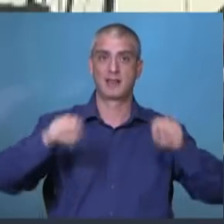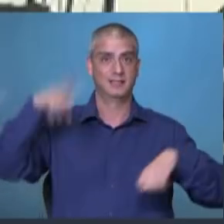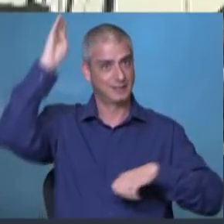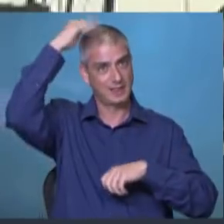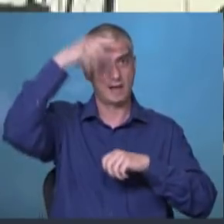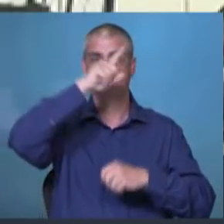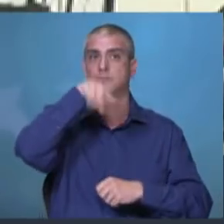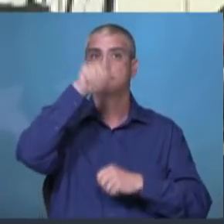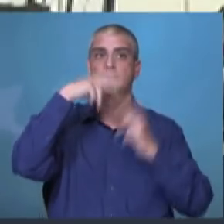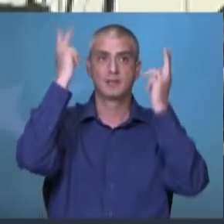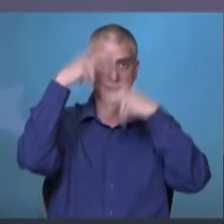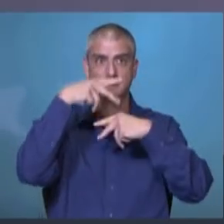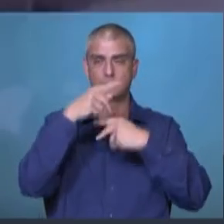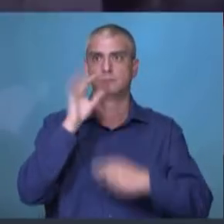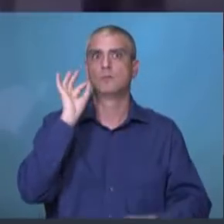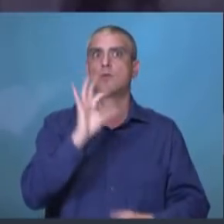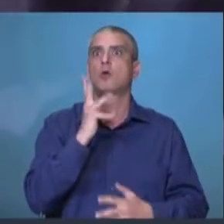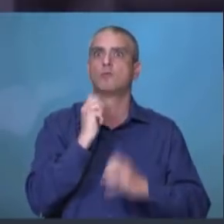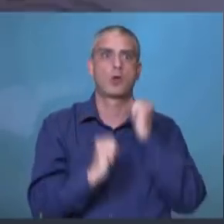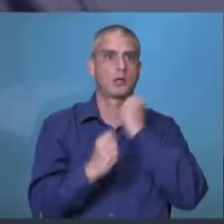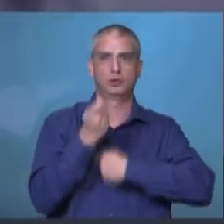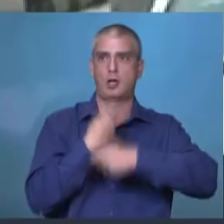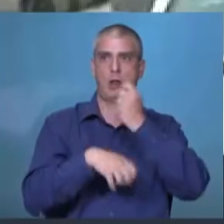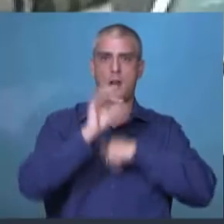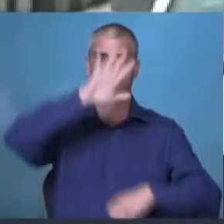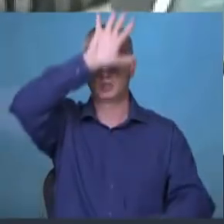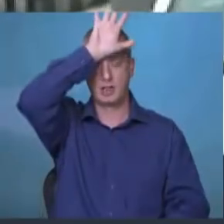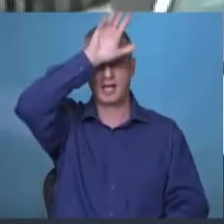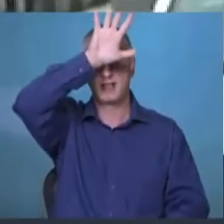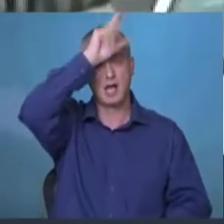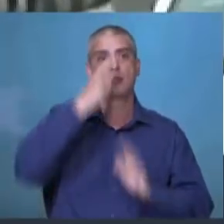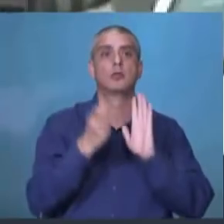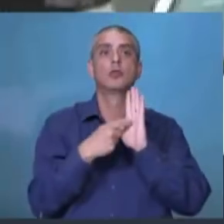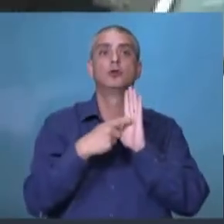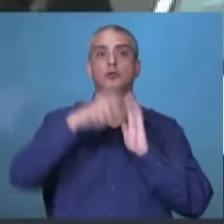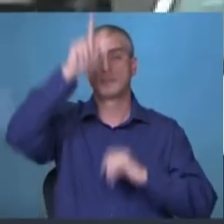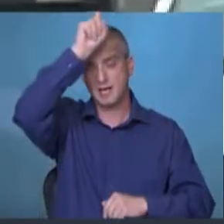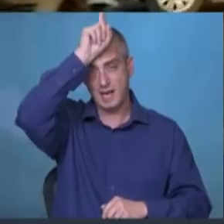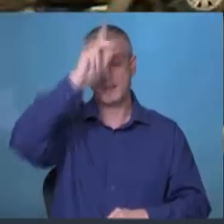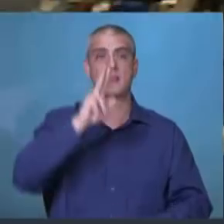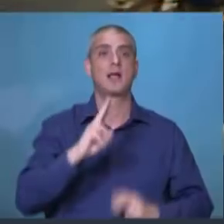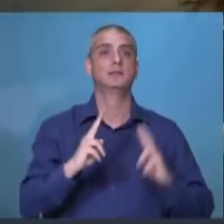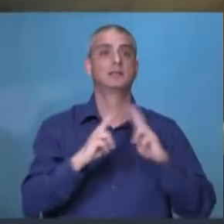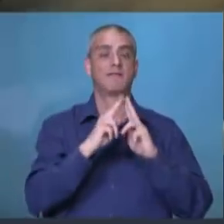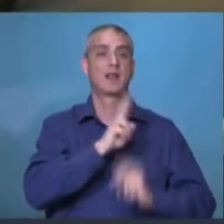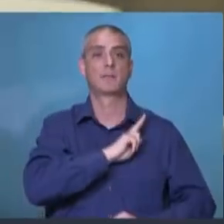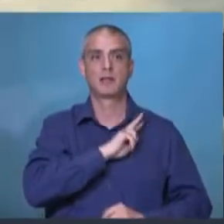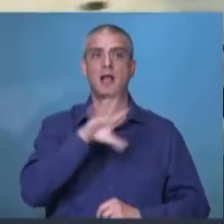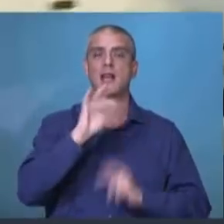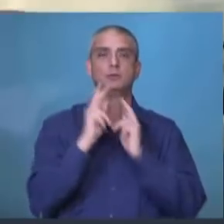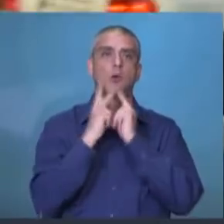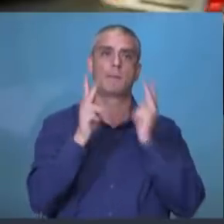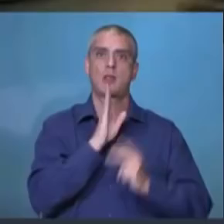לסגת מההסכם פוגעות באופן קשה מאוד בכלכלה האיראנית. האיראנים דורשים היום מגרמניה, צרפת ובריטניה למצוא פתרון